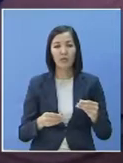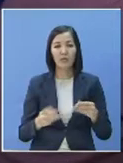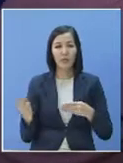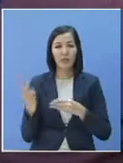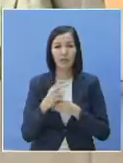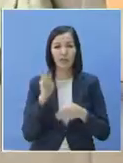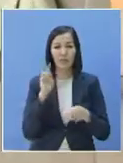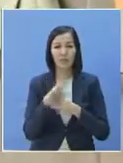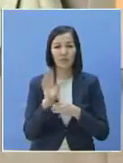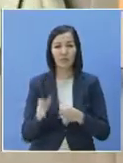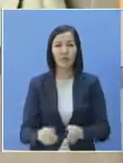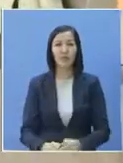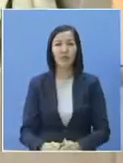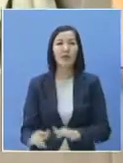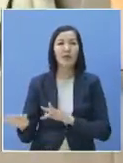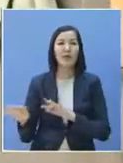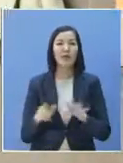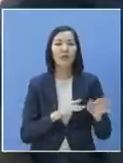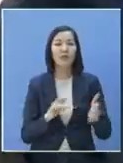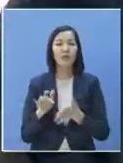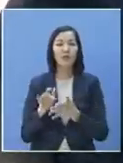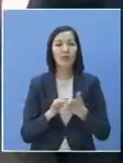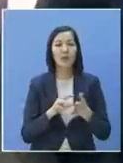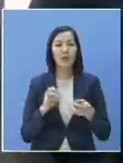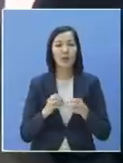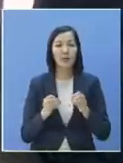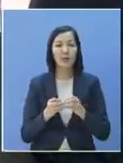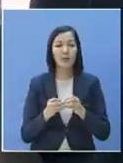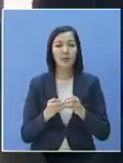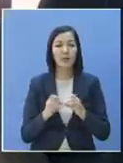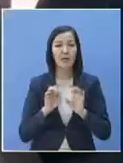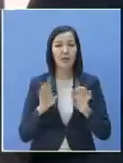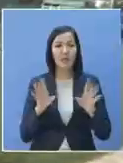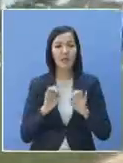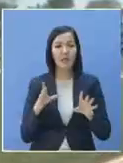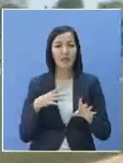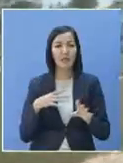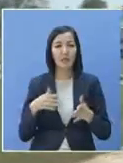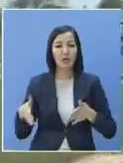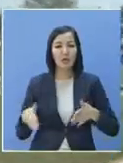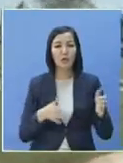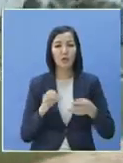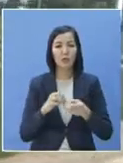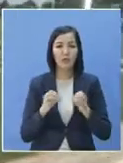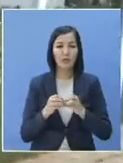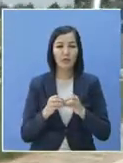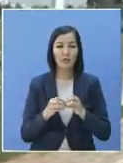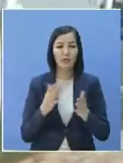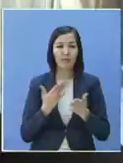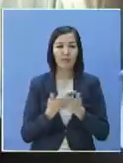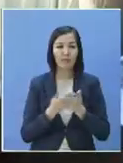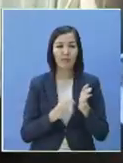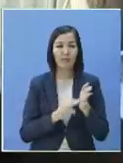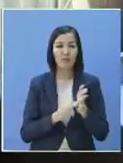ойлаймын. Шара барысында саяхатшылардың басты проблемалары да көтерілді. Солардың бірі жол мәселесі. Мәселен, поезбен